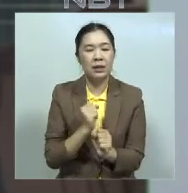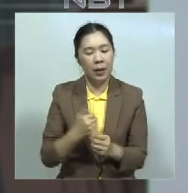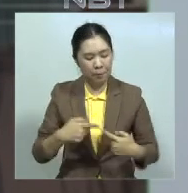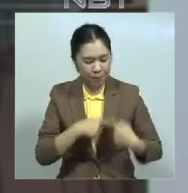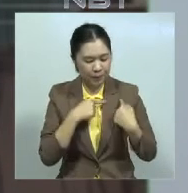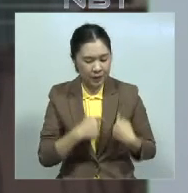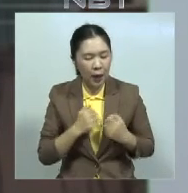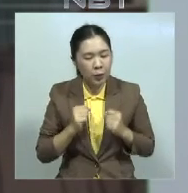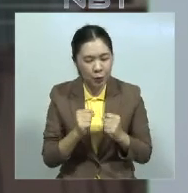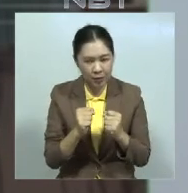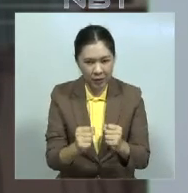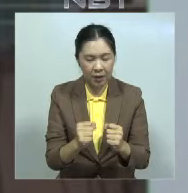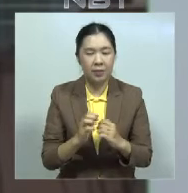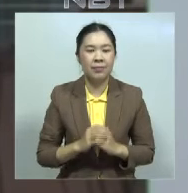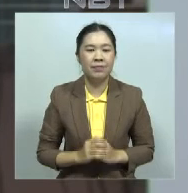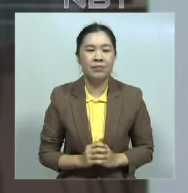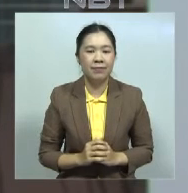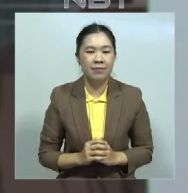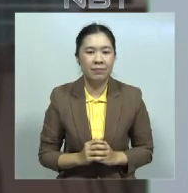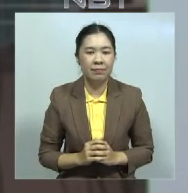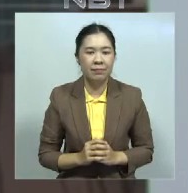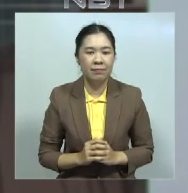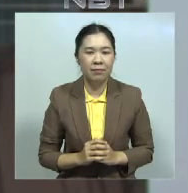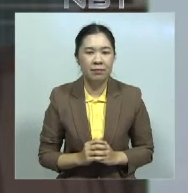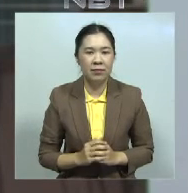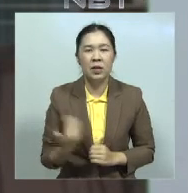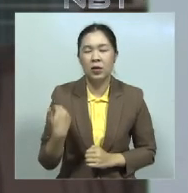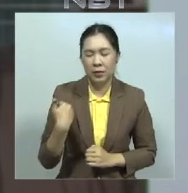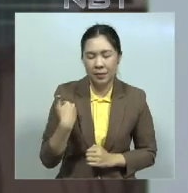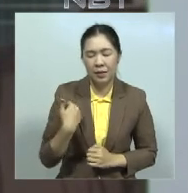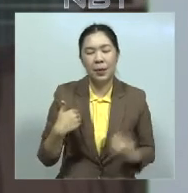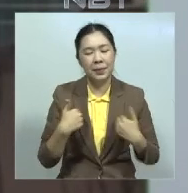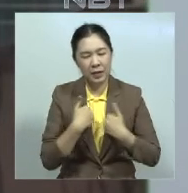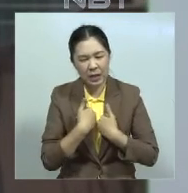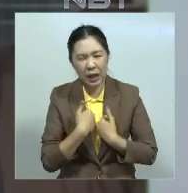จอยู่แล้วนะฮะแต่ก็อาจจะมีเหนื่อยใจบ้างก็สภา